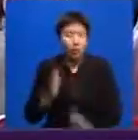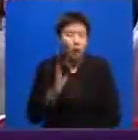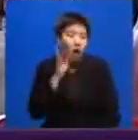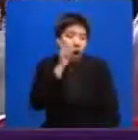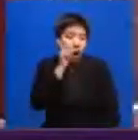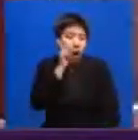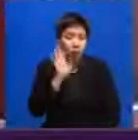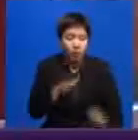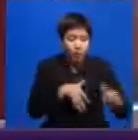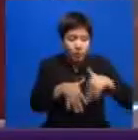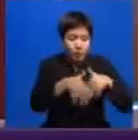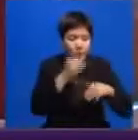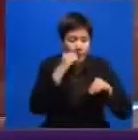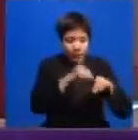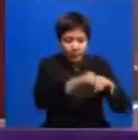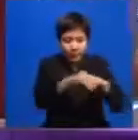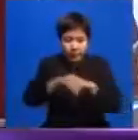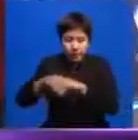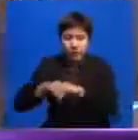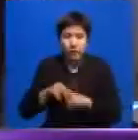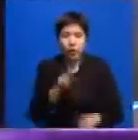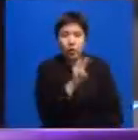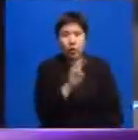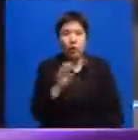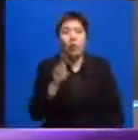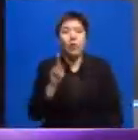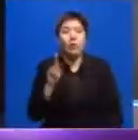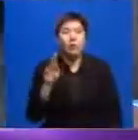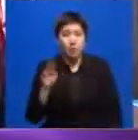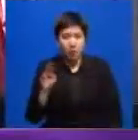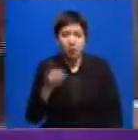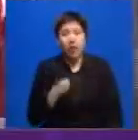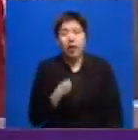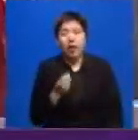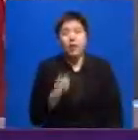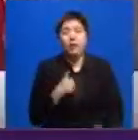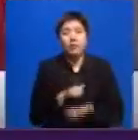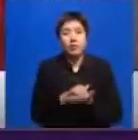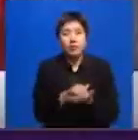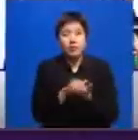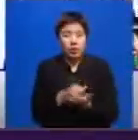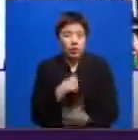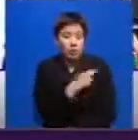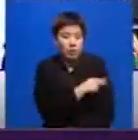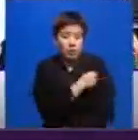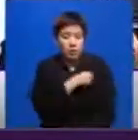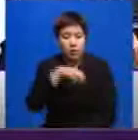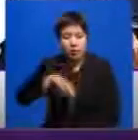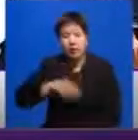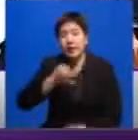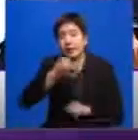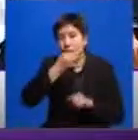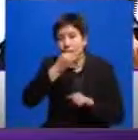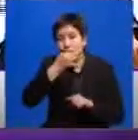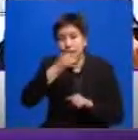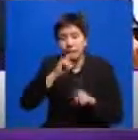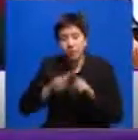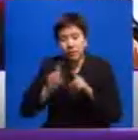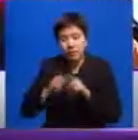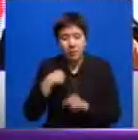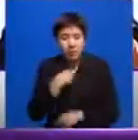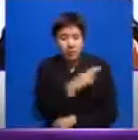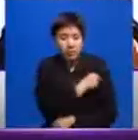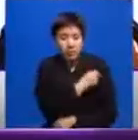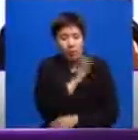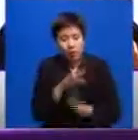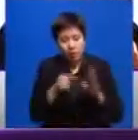ข่าวและประชาชนที่อยู่โดยรอบในรัศมี 200เมตรซึ่งจะนัดให้ไปรับบริการตรวจที่งานอาชีวเวชกรรมโรงพยาบาล